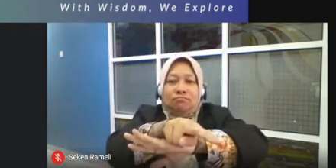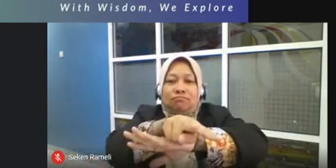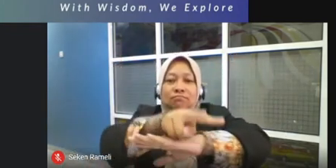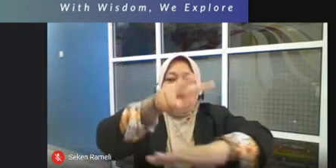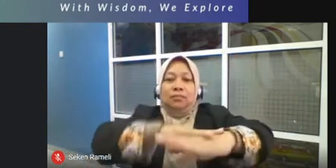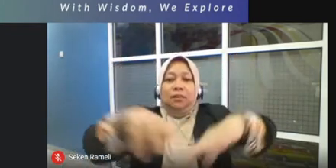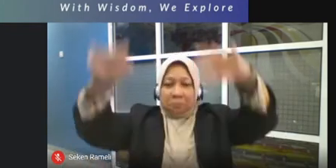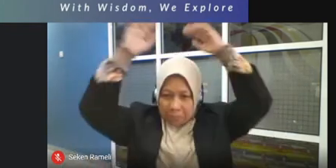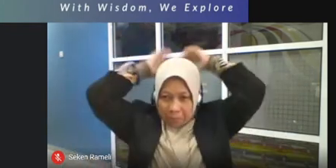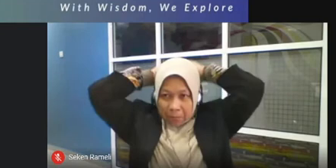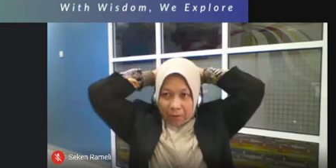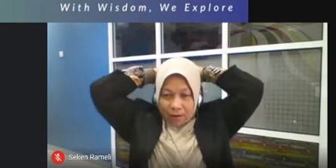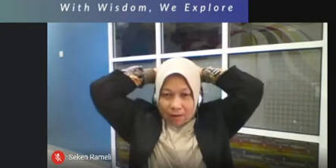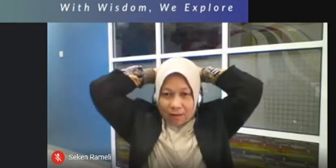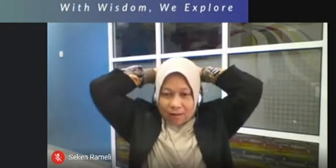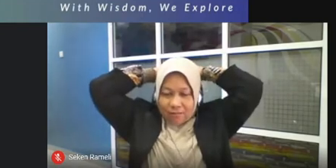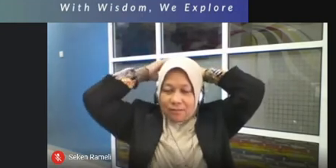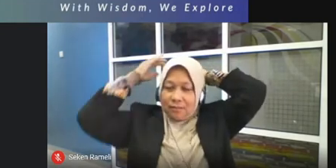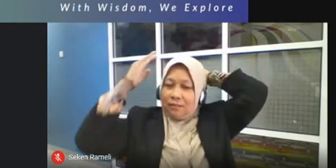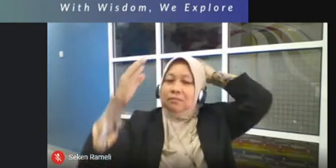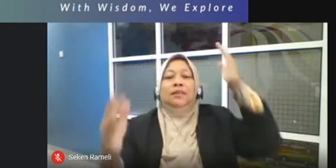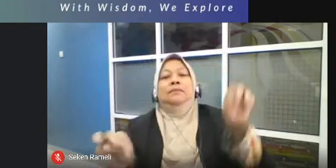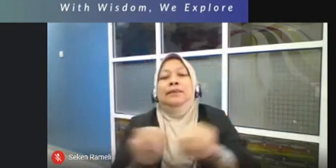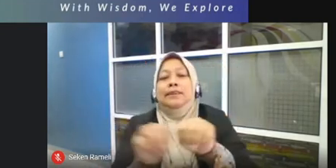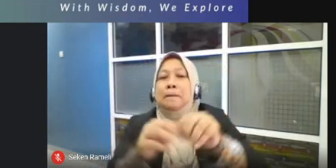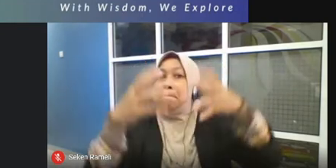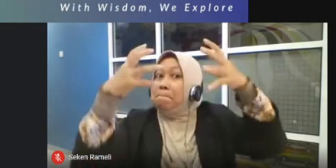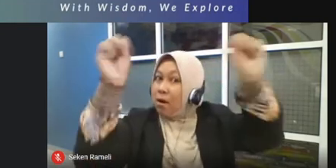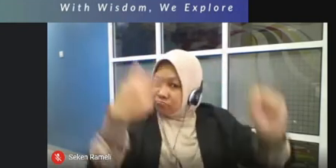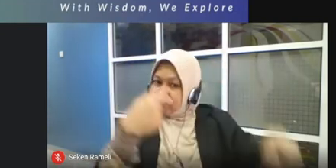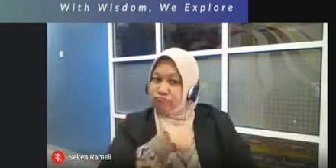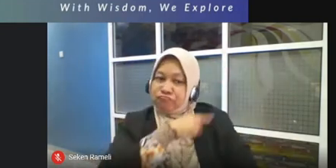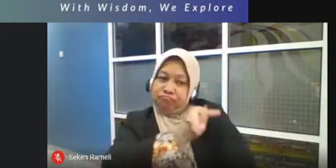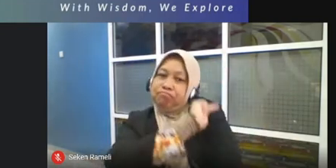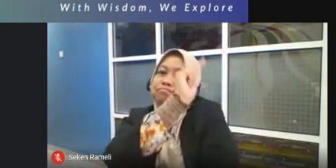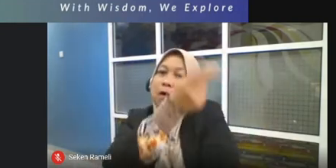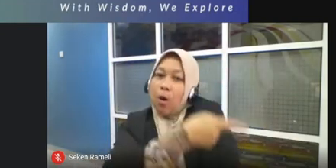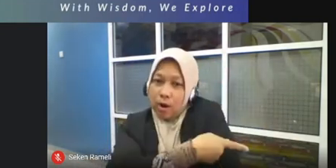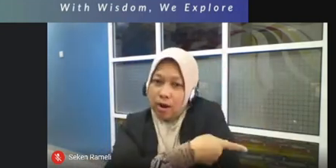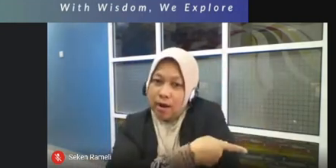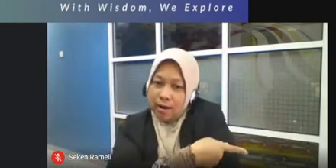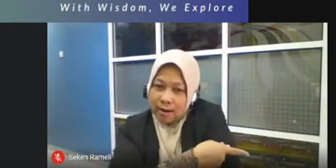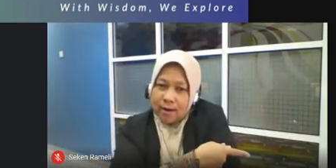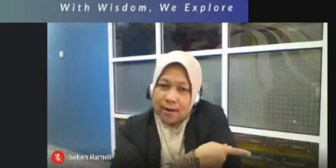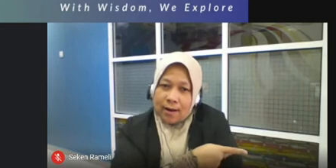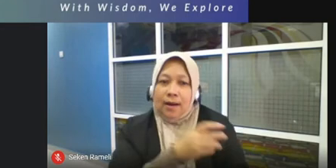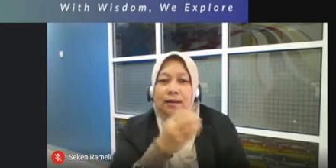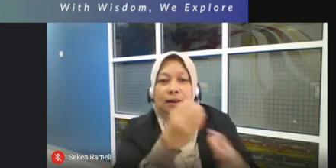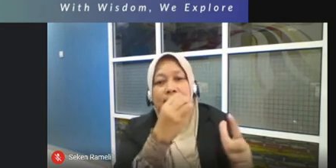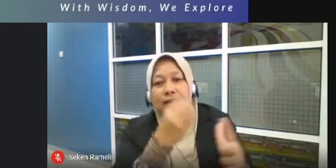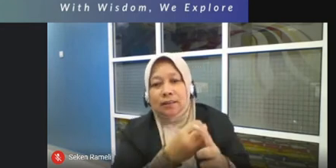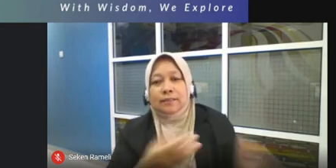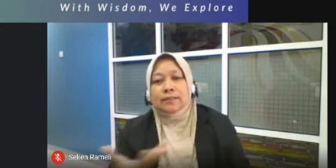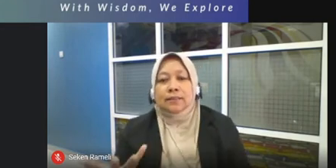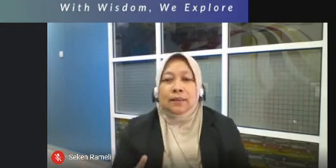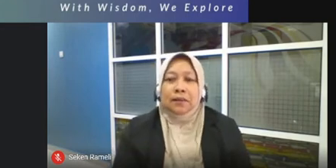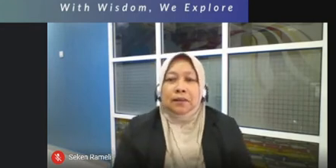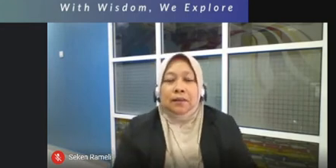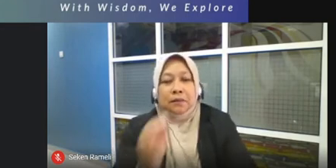dia letak tangan dia kat belakang. Okay, so nak menunjukkan, katakan I am a powerful, eh, ataupun sebelah tangan lagi tu macam sekarang ni